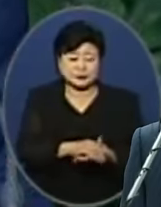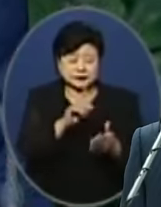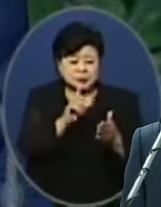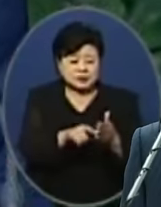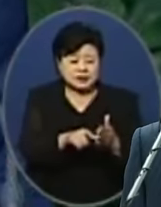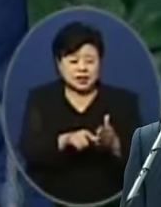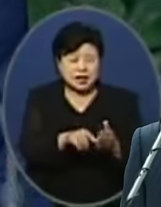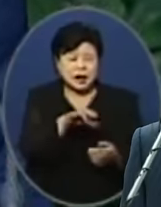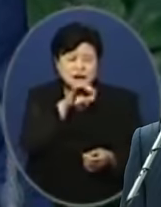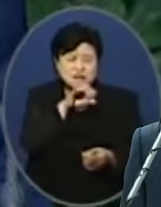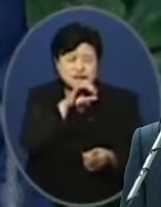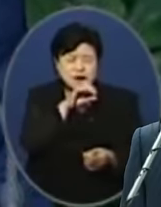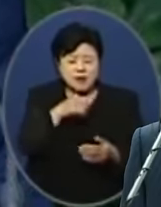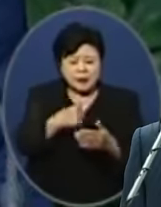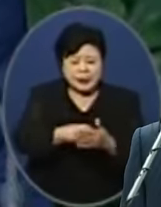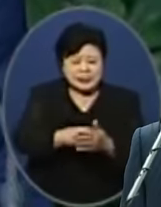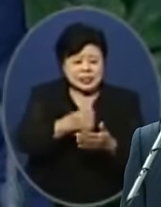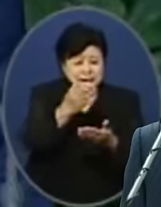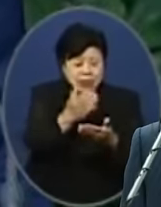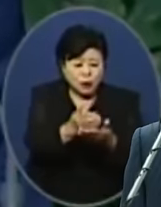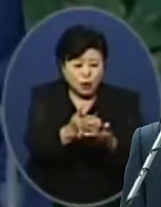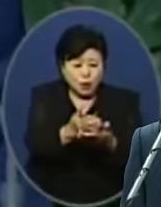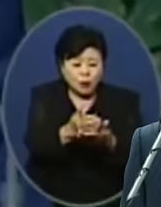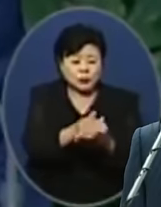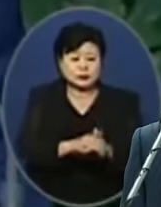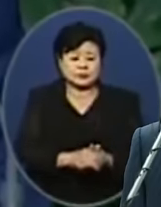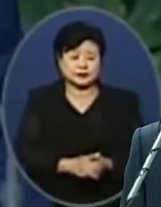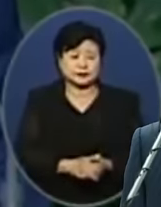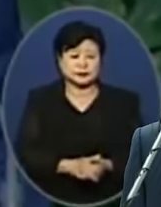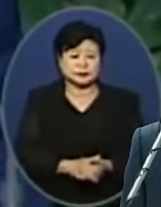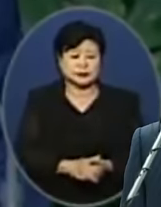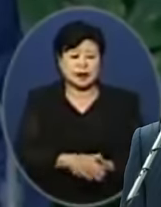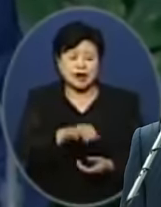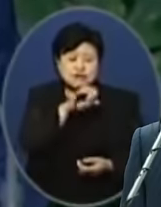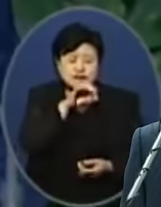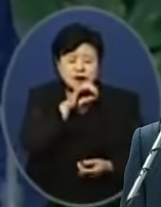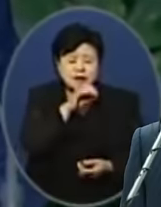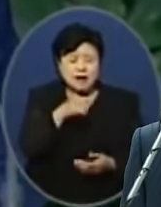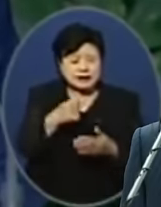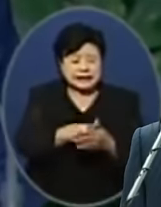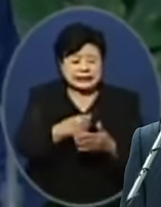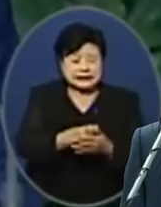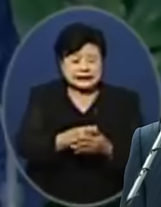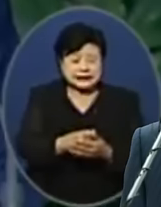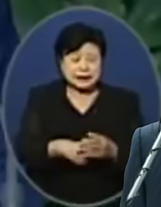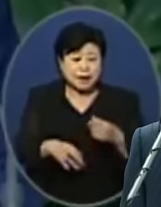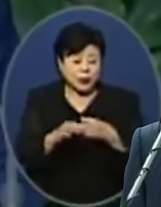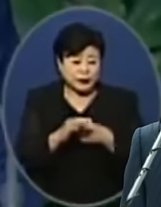그때일수록 원망이나 불평이나 탄식하지 말아야 되는 것입니다. 원망이나 불평이나 탄식하면